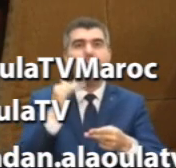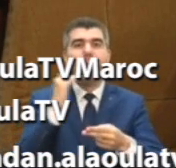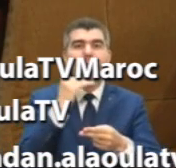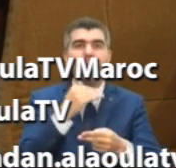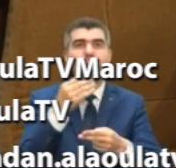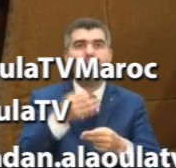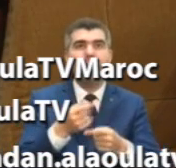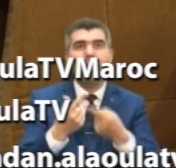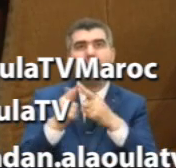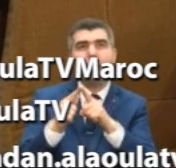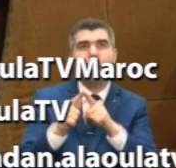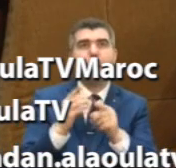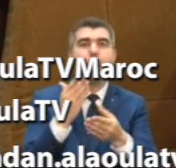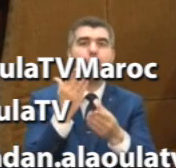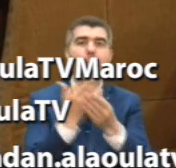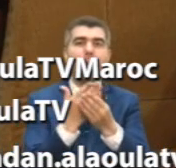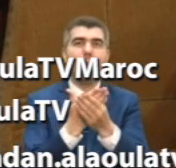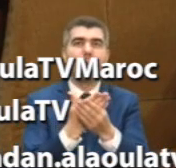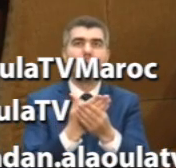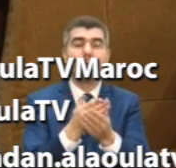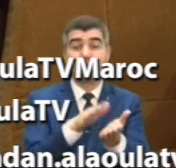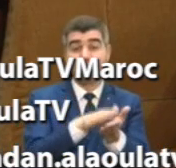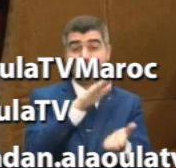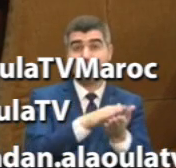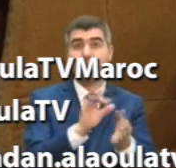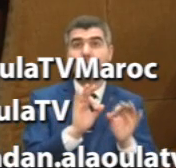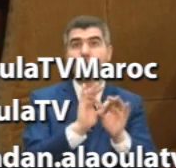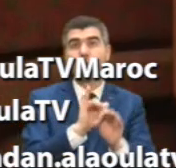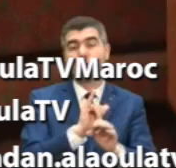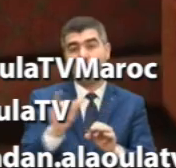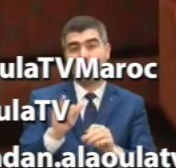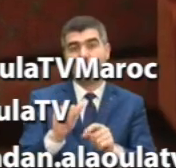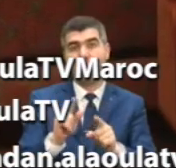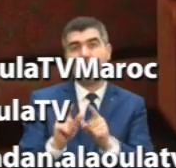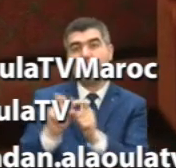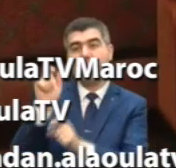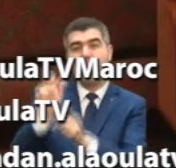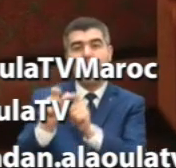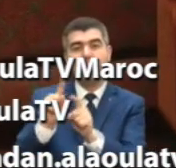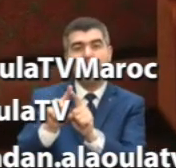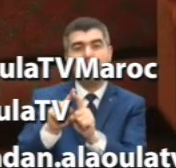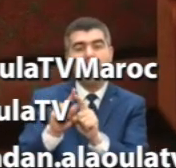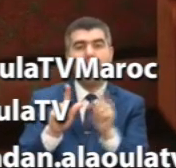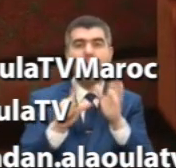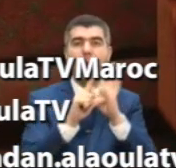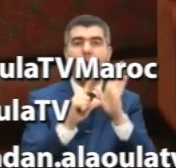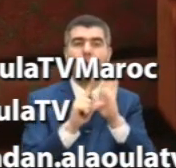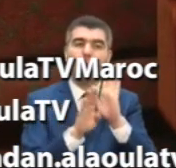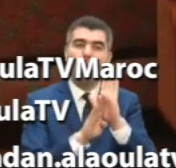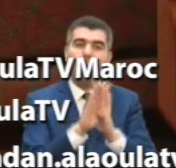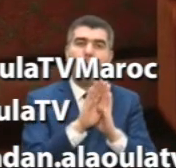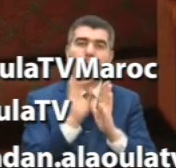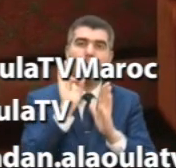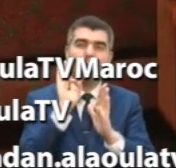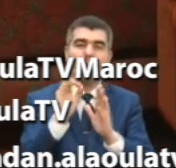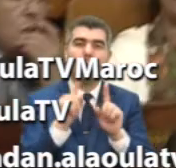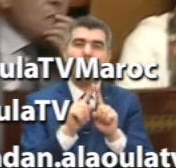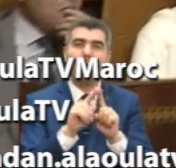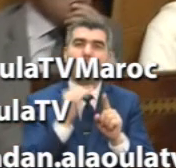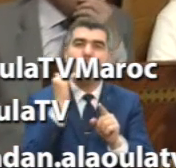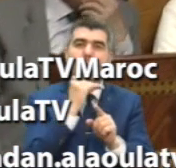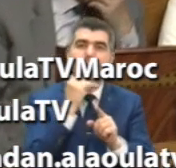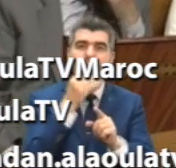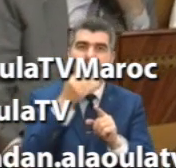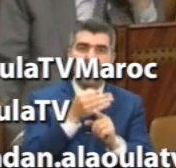معالجة الملفات، وكذلك في حصول المواطن على حقوقه بتنفيذ الأحكام والتسريع بهذه العملية